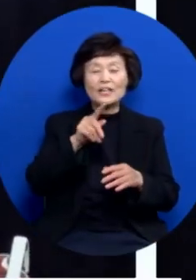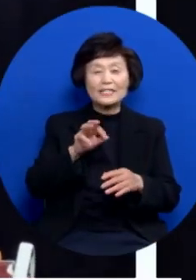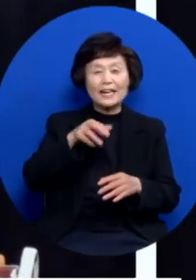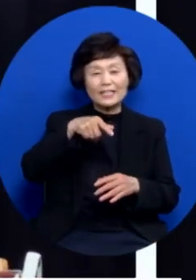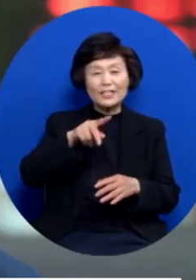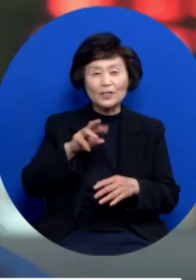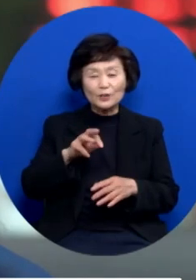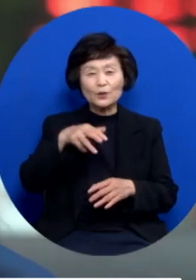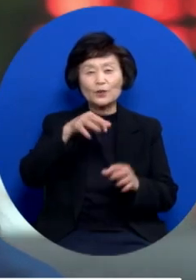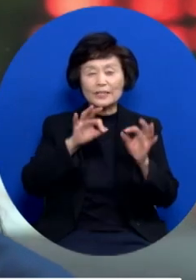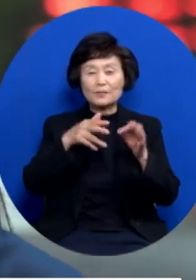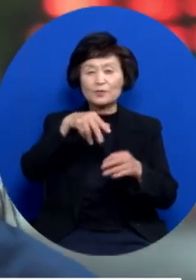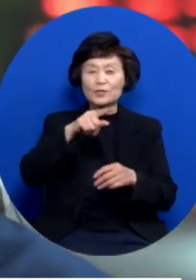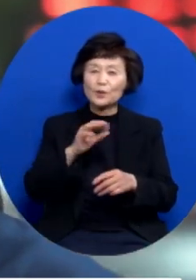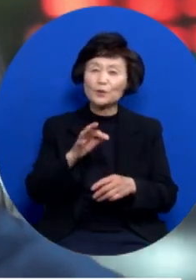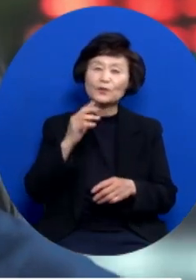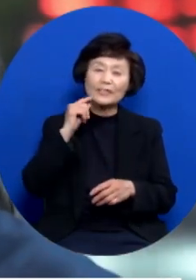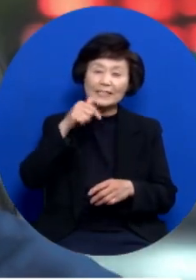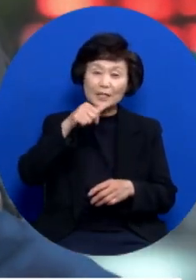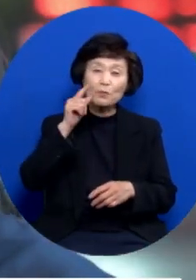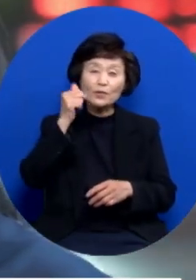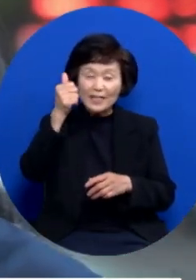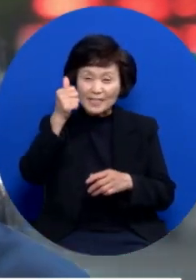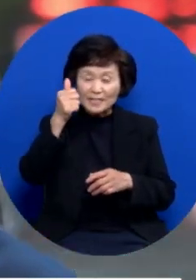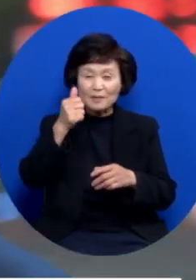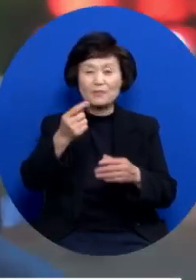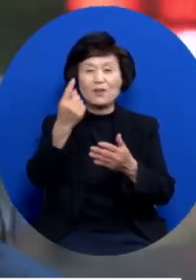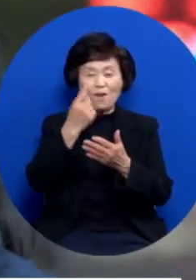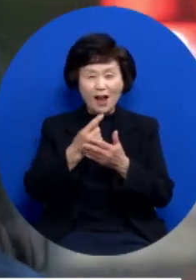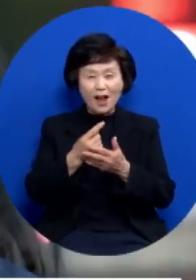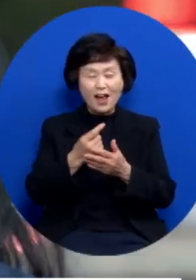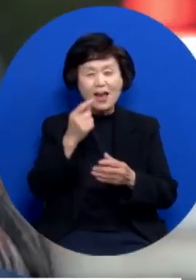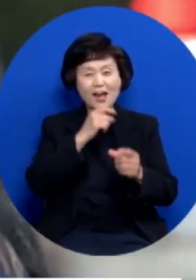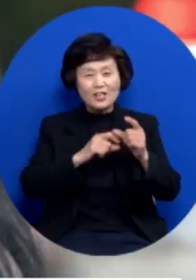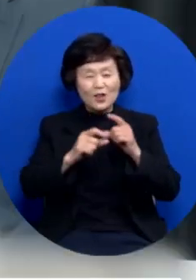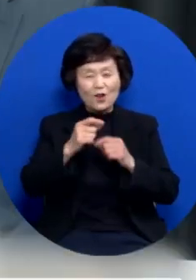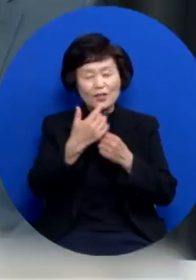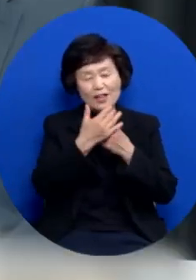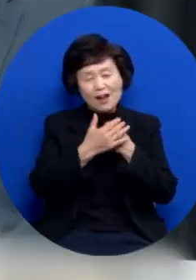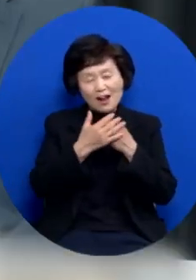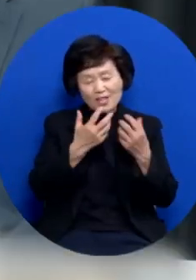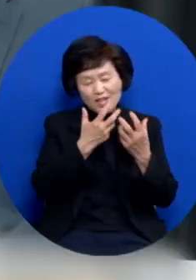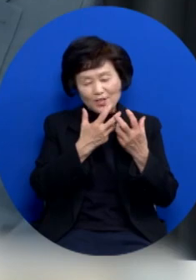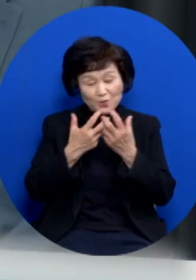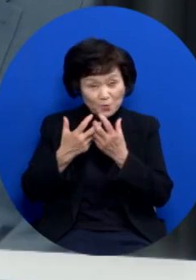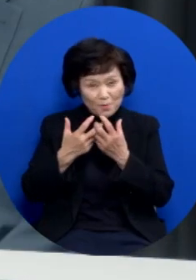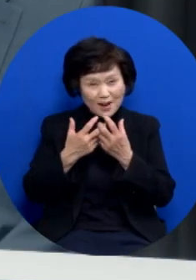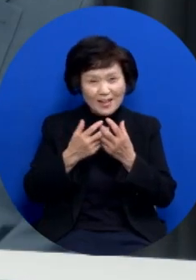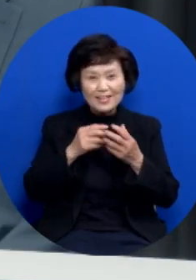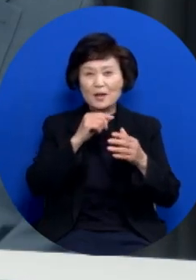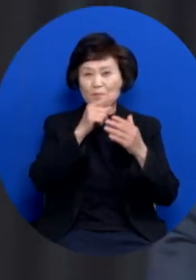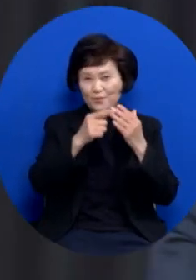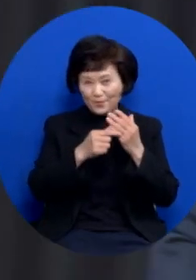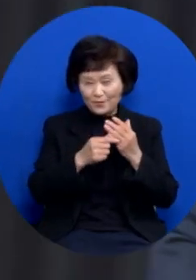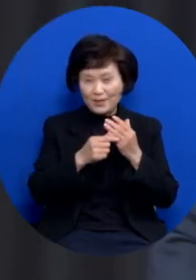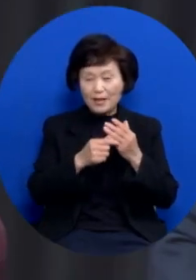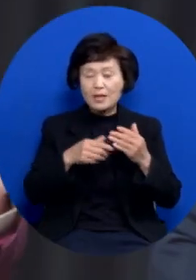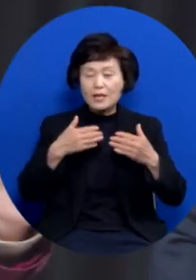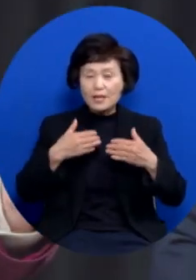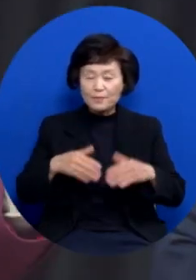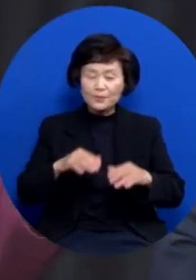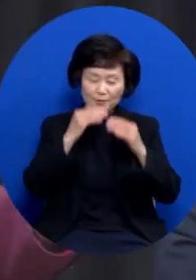회차를 거듭할수록 더 진하고 깊은 은혜의 간증을 나누고 있는 주담길. 주 목사는 힘들고 지친 모든